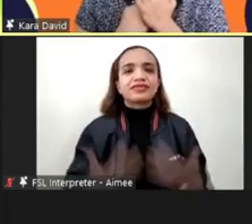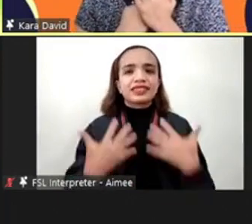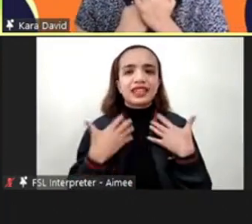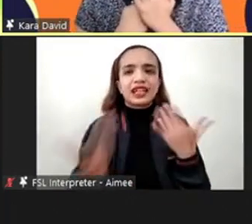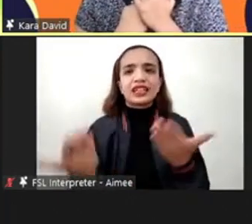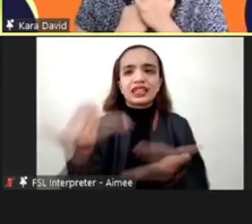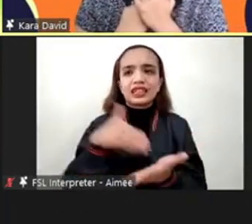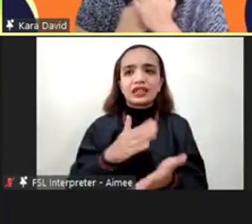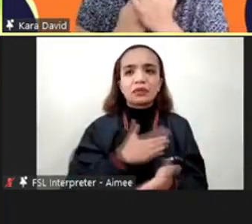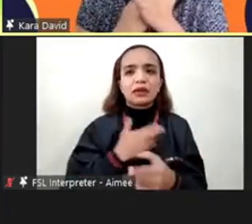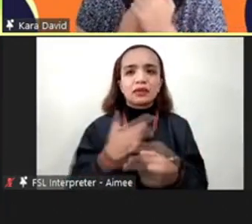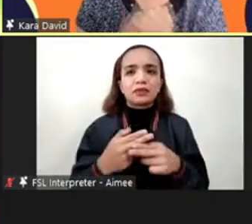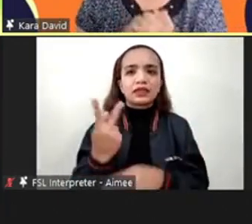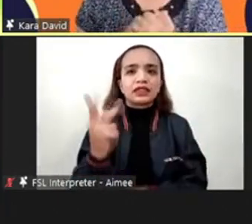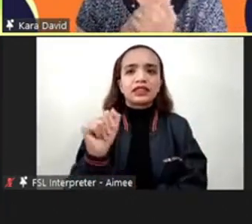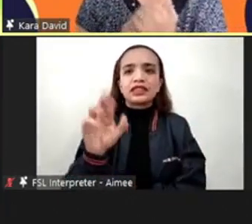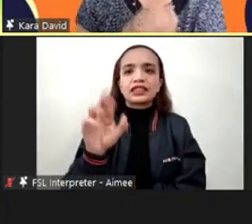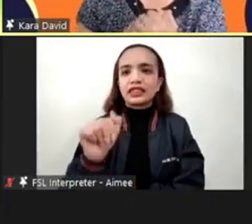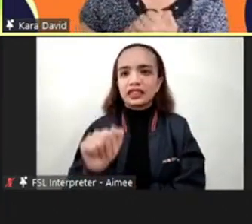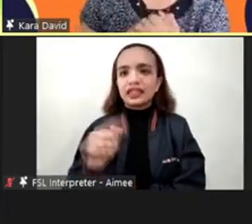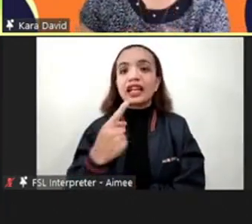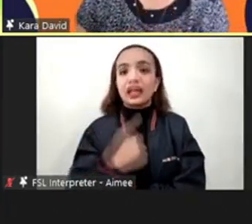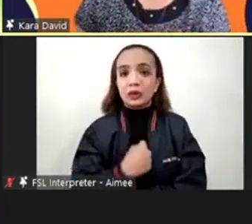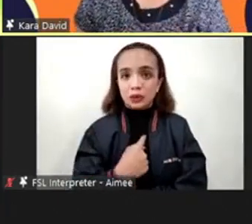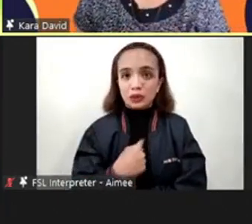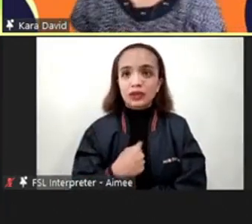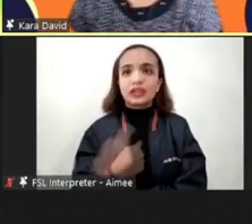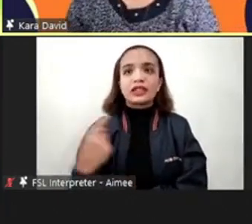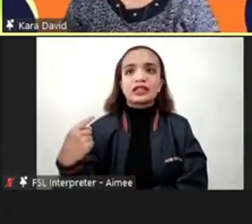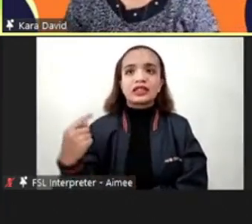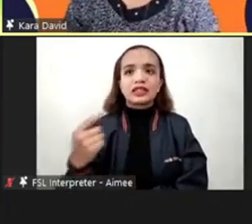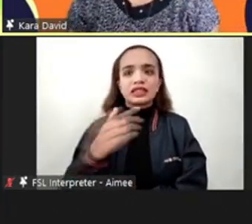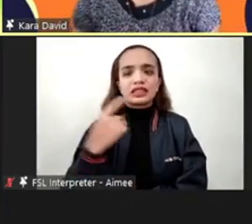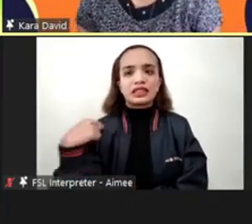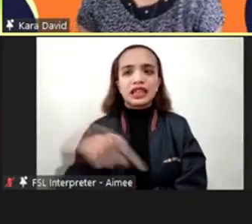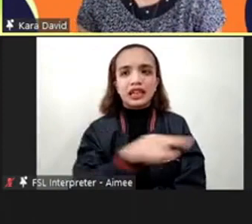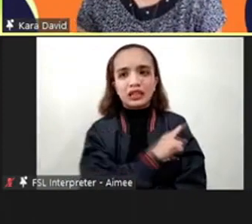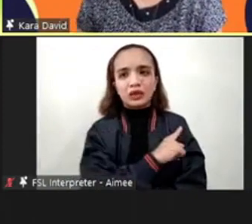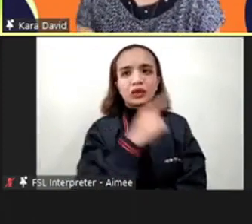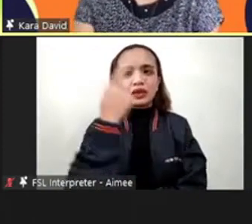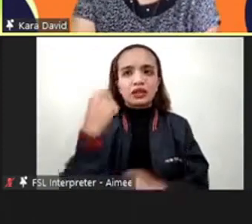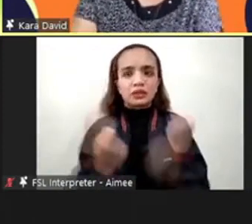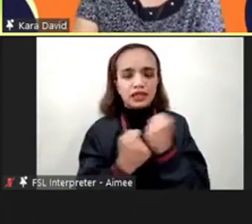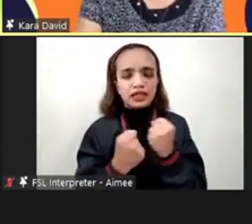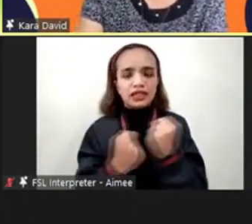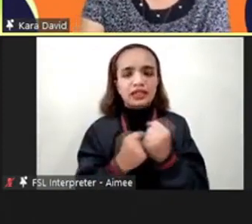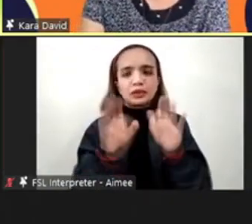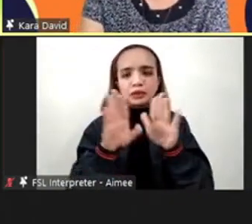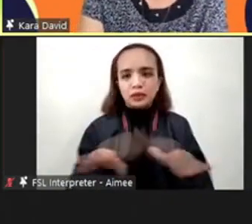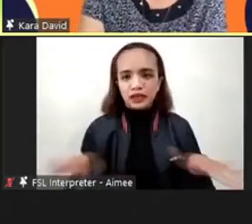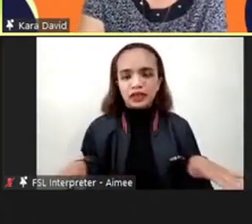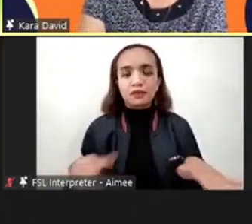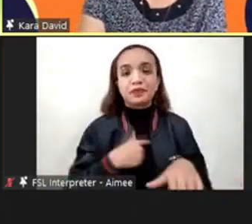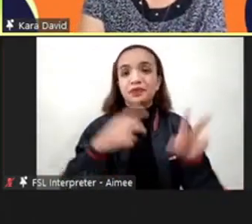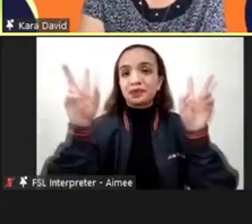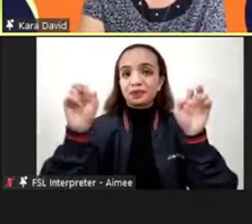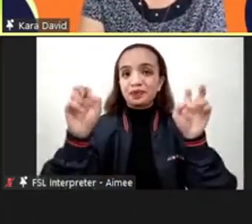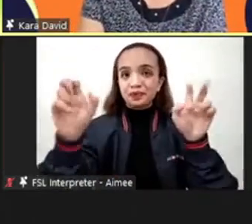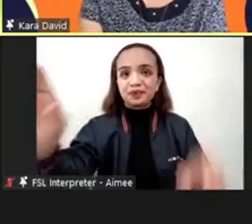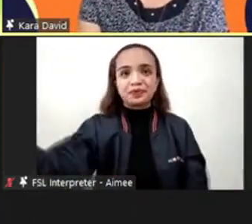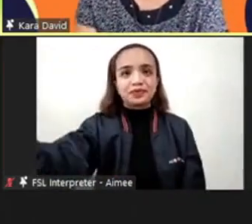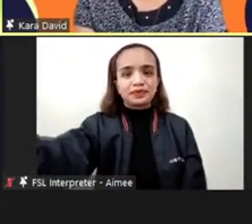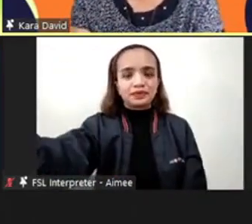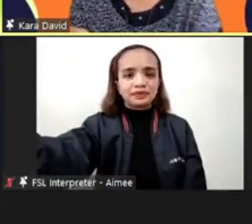Cara Patria David. Ako, tayo, para sa bata. At gaya nga ng aking nabanggit, ang title ng ating webinar ngayong